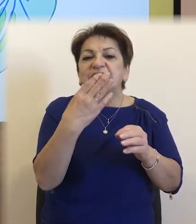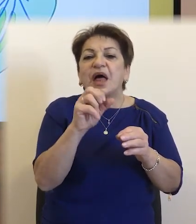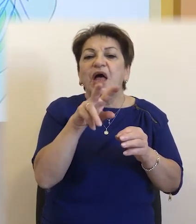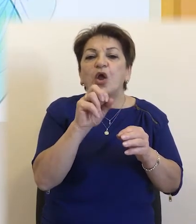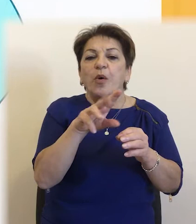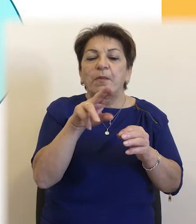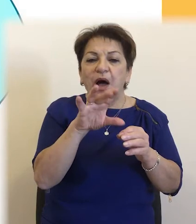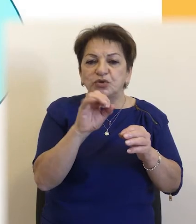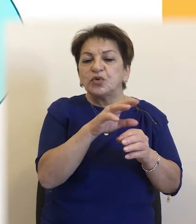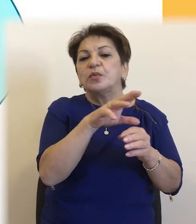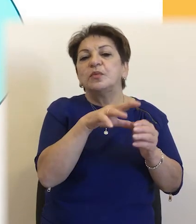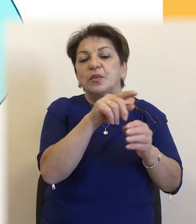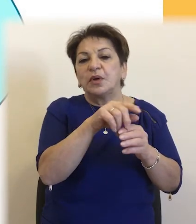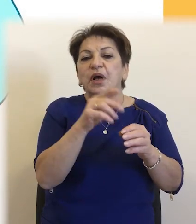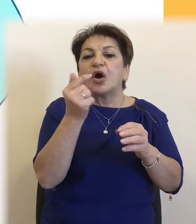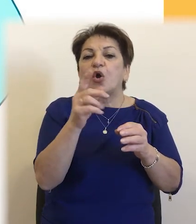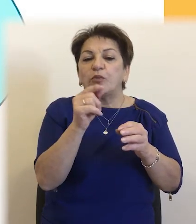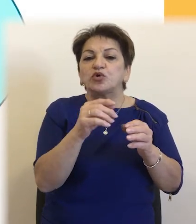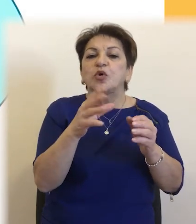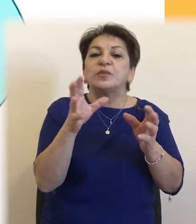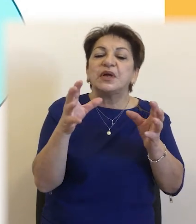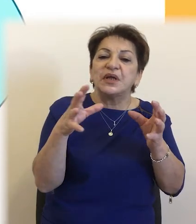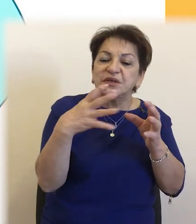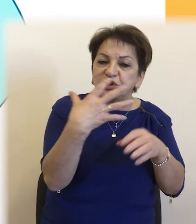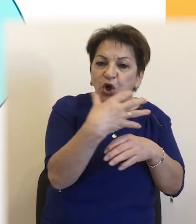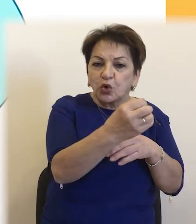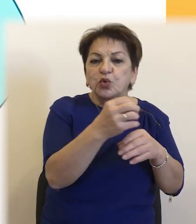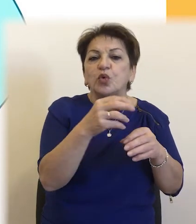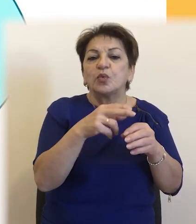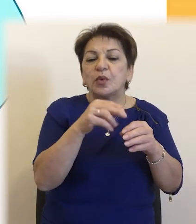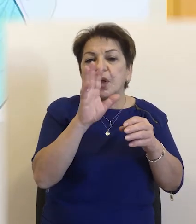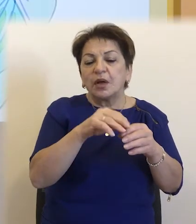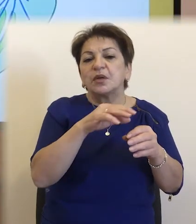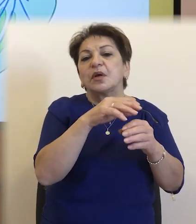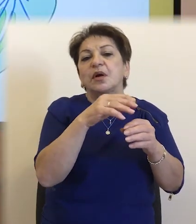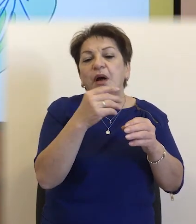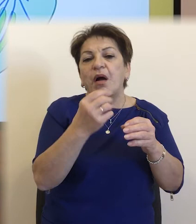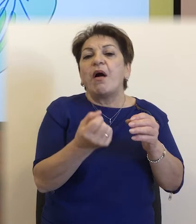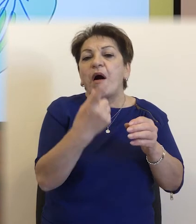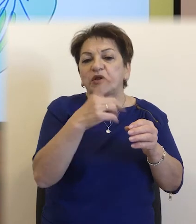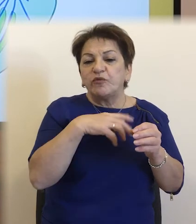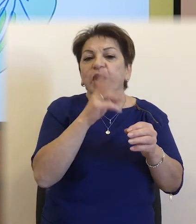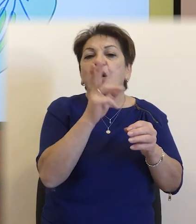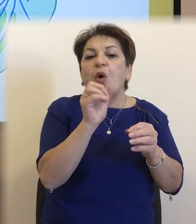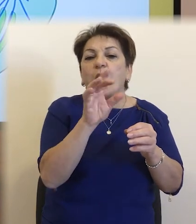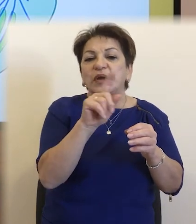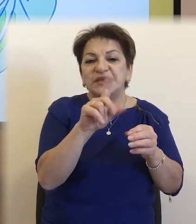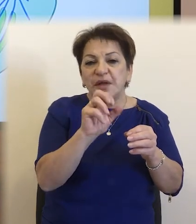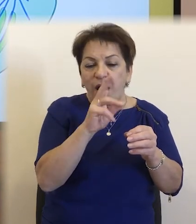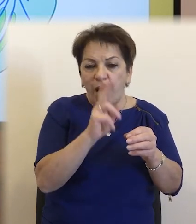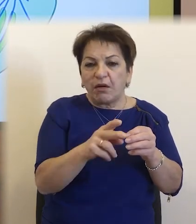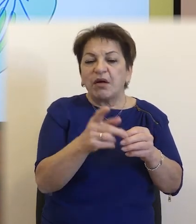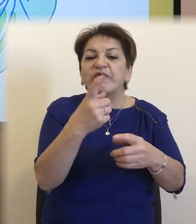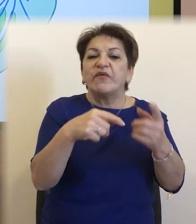թելովազուն կրոմոսոմները ծգվում են դեպի բևերներ, նորից ապապարուրվում են, հայտնվում է կորիզակը,